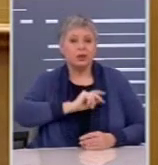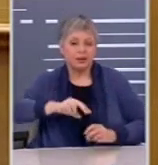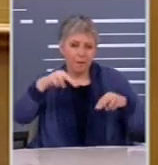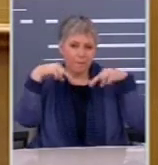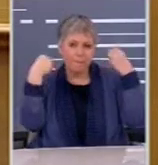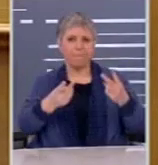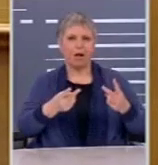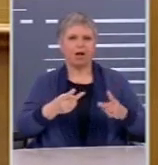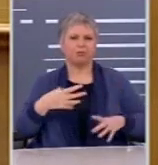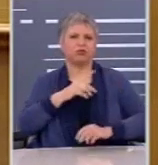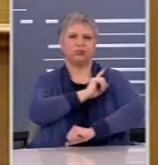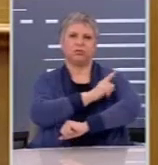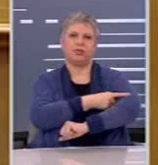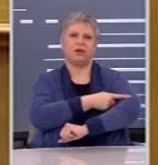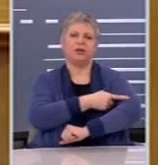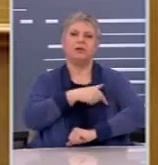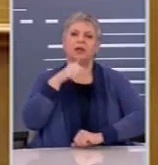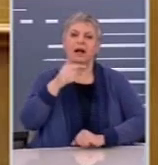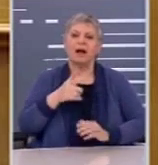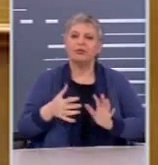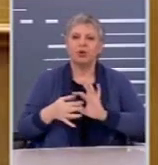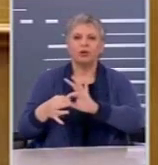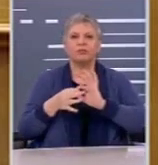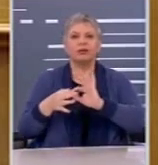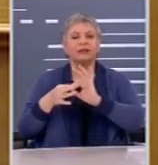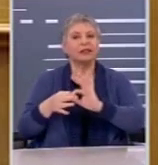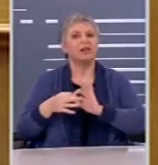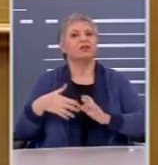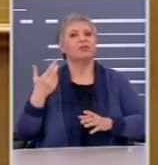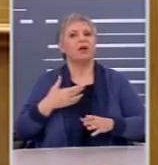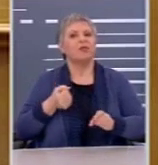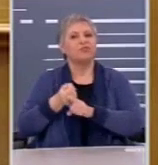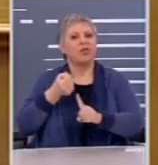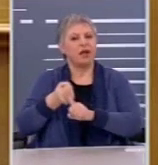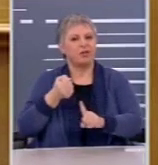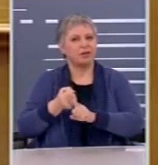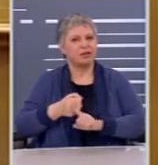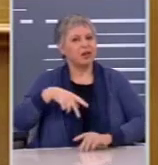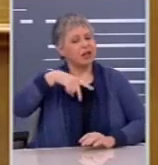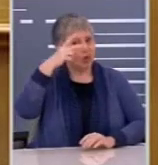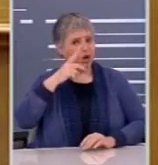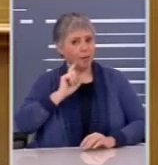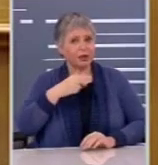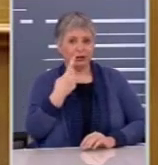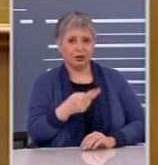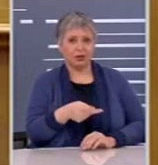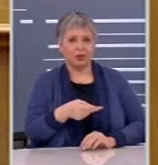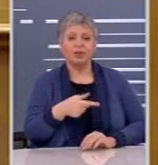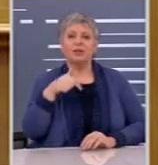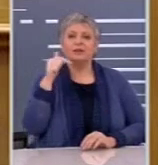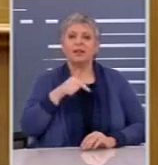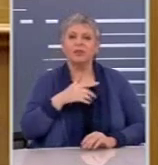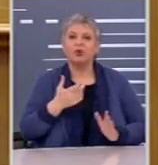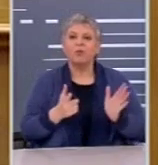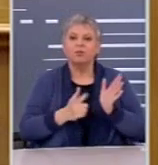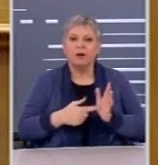γυναικεία χειραφέτηση. Τα κοινωνικά δικαιώματα, τα δικαιώματα των γυναικών είναι τελικά εκείνες οι προϋποθέσεις που